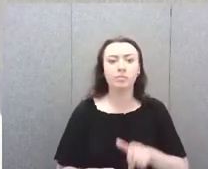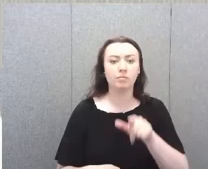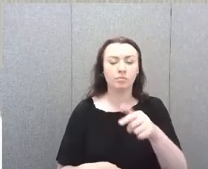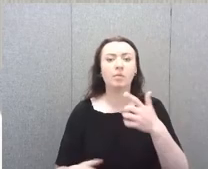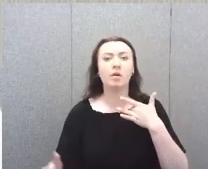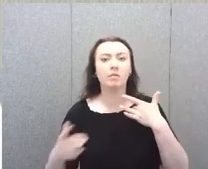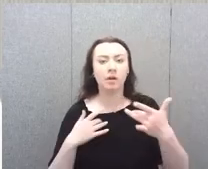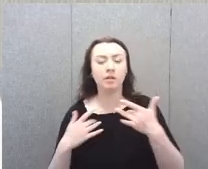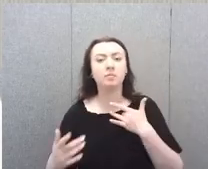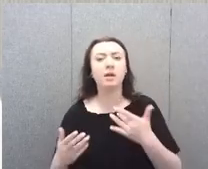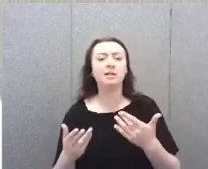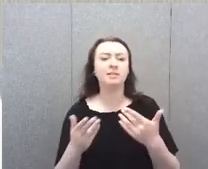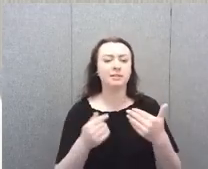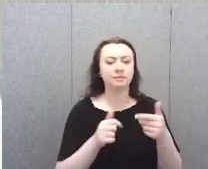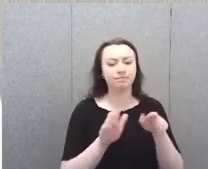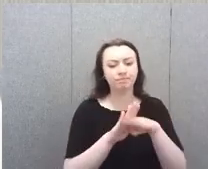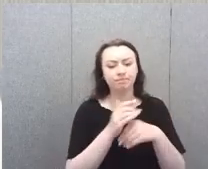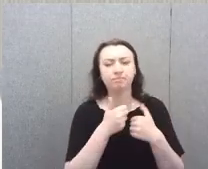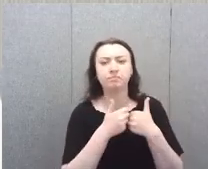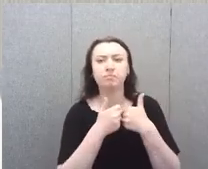форум,